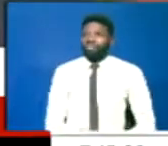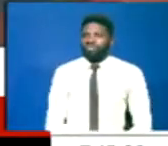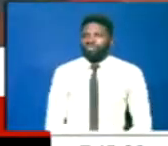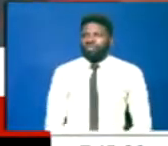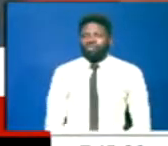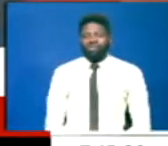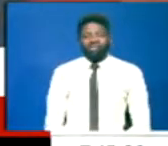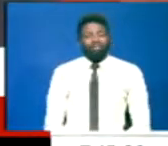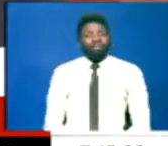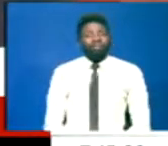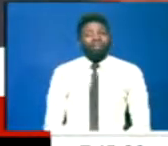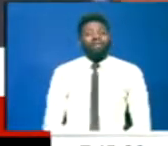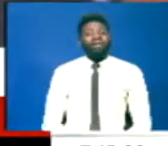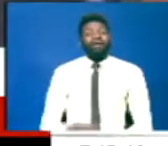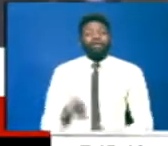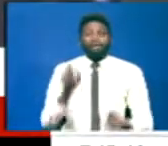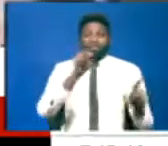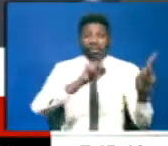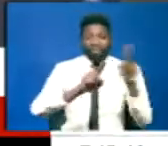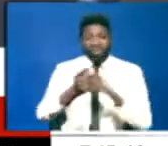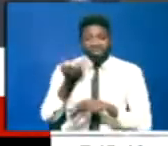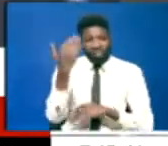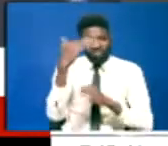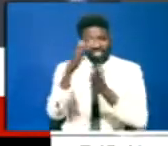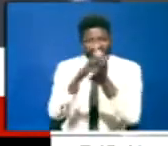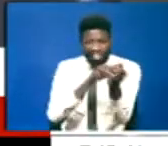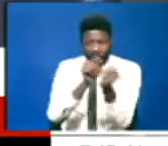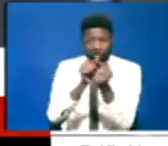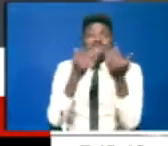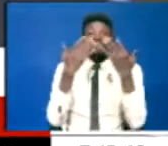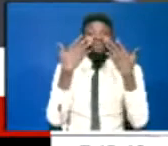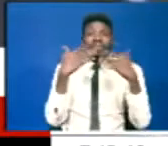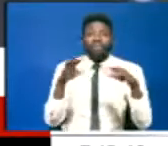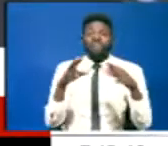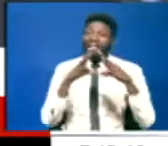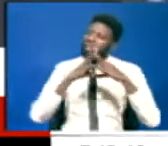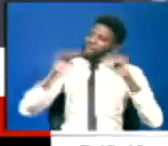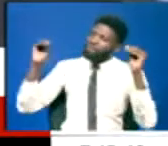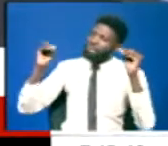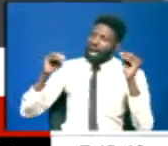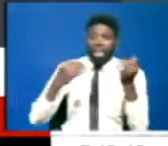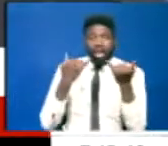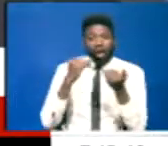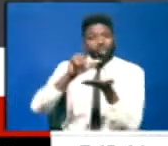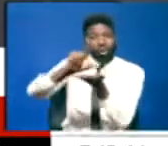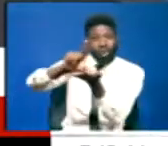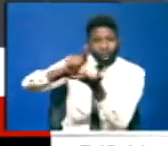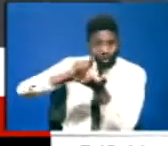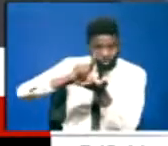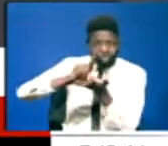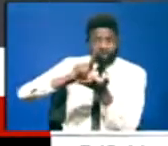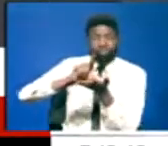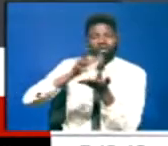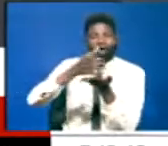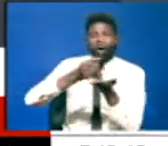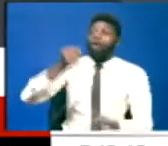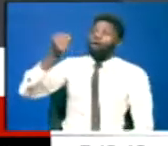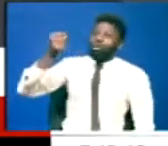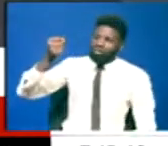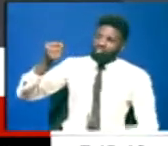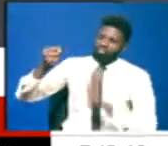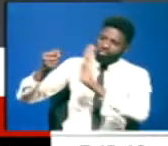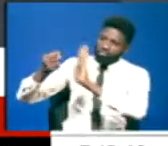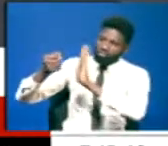Wale ambao waliharibu hapo wametoroka. Hiyo deni ambayo iko weka kando kwanza. Wewe kwenda